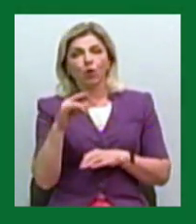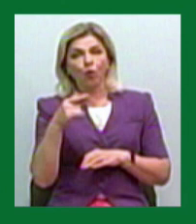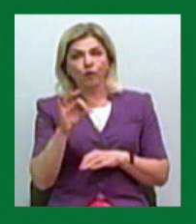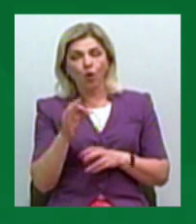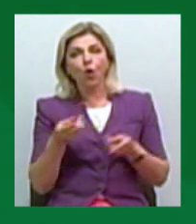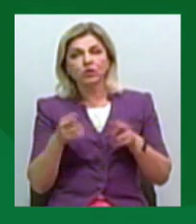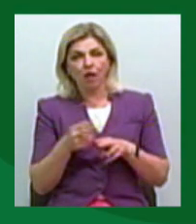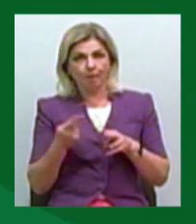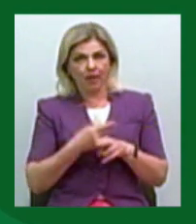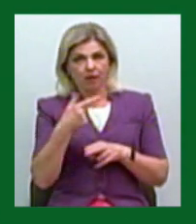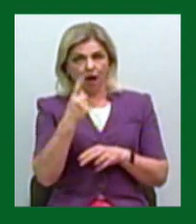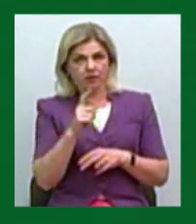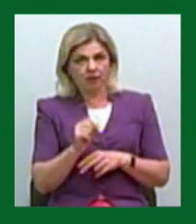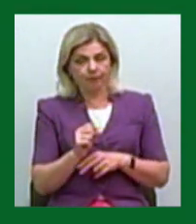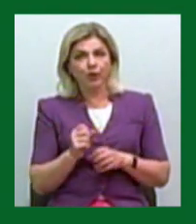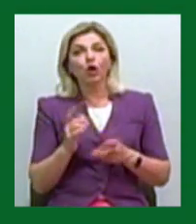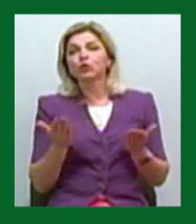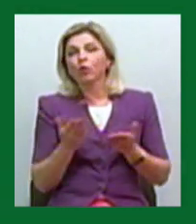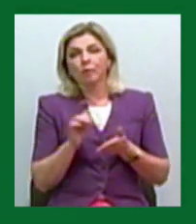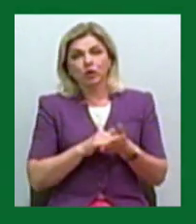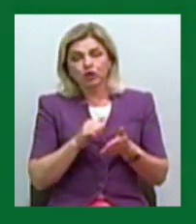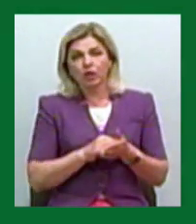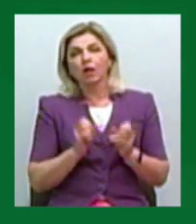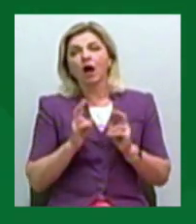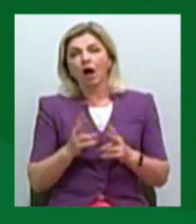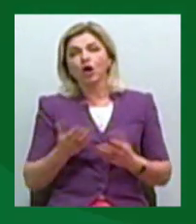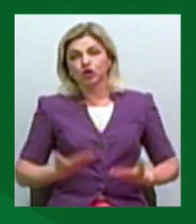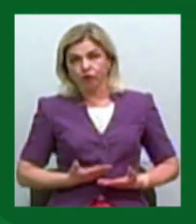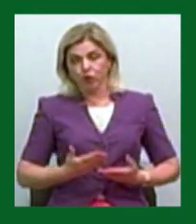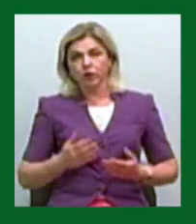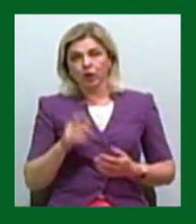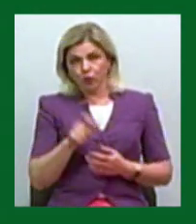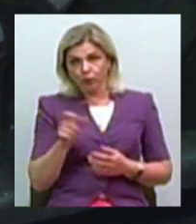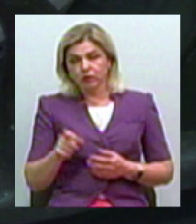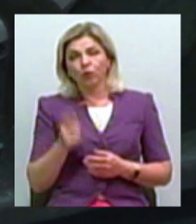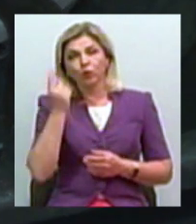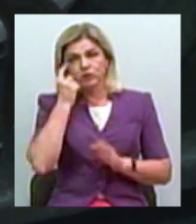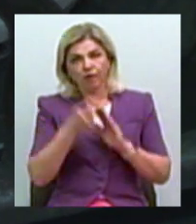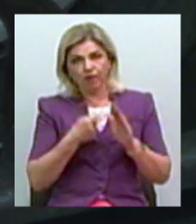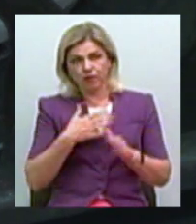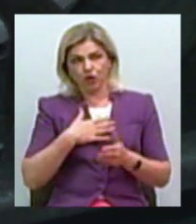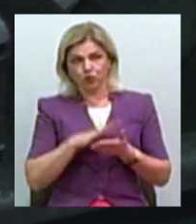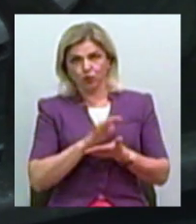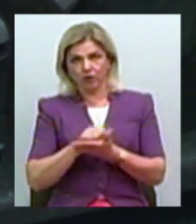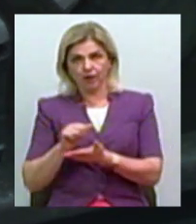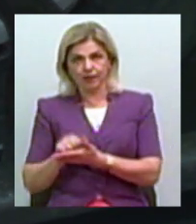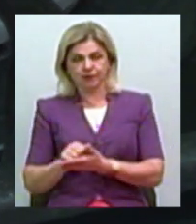газу. В чому причина та як справляються мешканці будинку, дізнавались кореспонденти Суспільного.